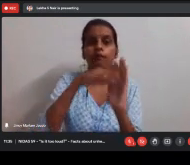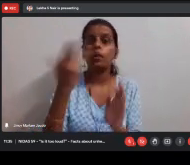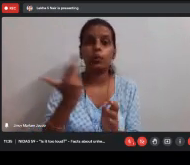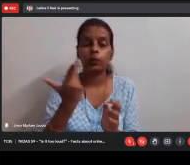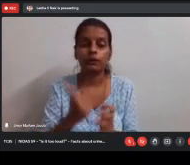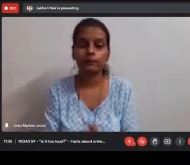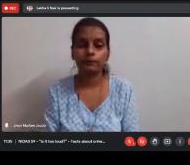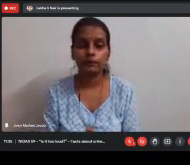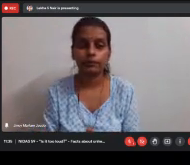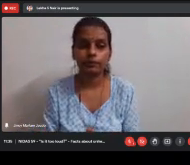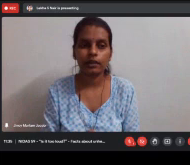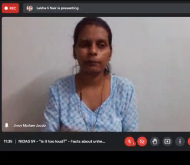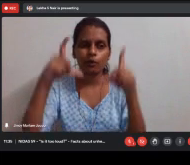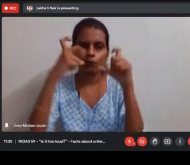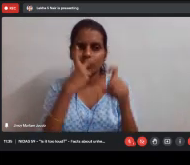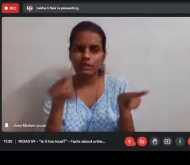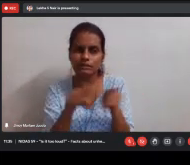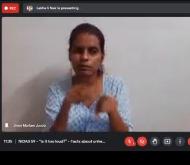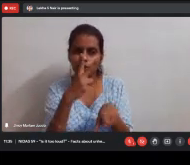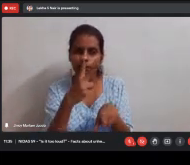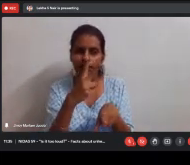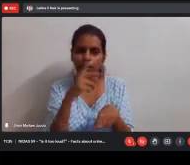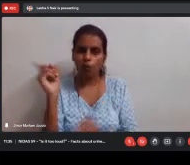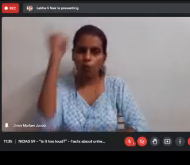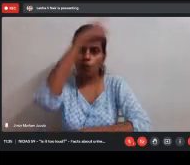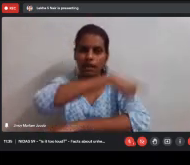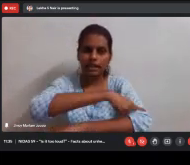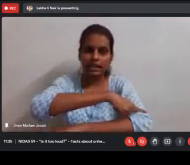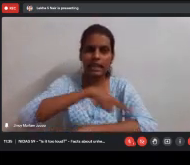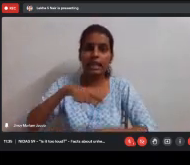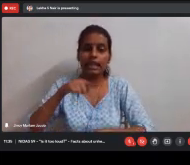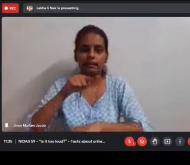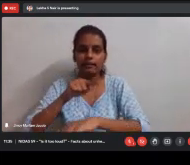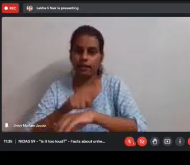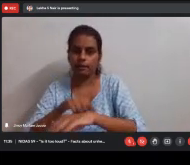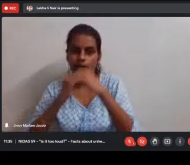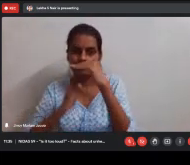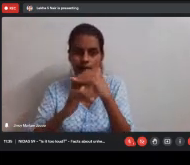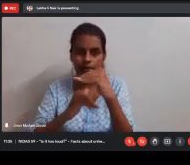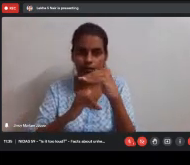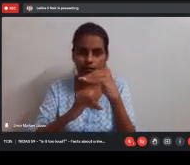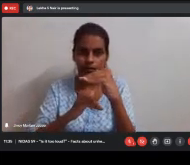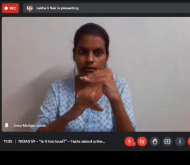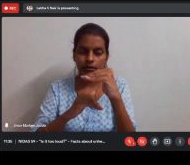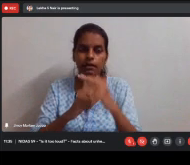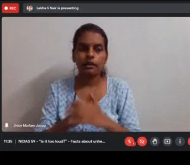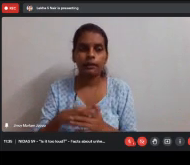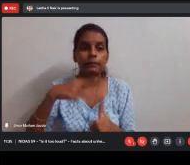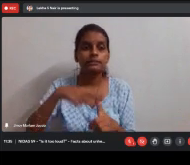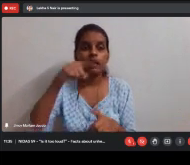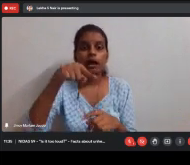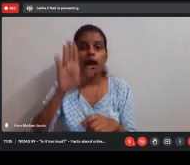എത്ര ഒറ്റത്തിലുള്ള ശബ്ദമാണ് അതിതീവ്രമായ ശബ്ദം, അല്ലെങ്കിൽ എന്താണ് സേഫ് ലിസണിങ് ലെവൽസ്? സോ